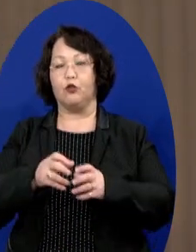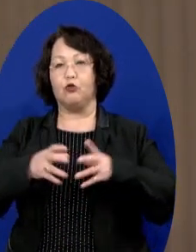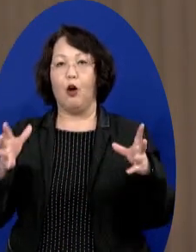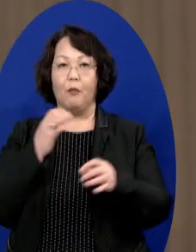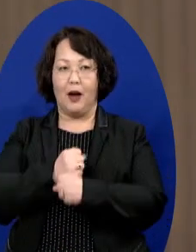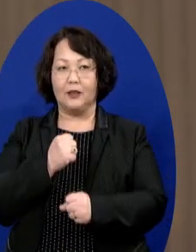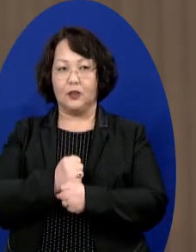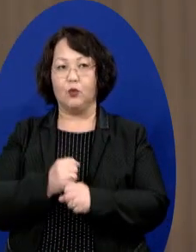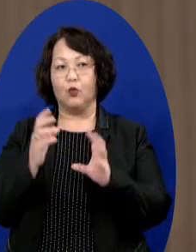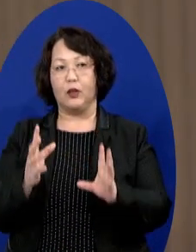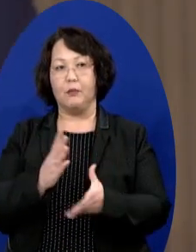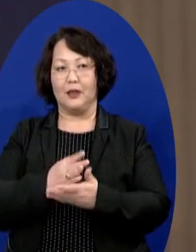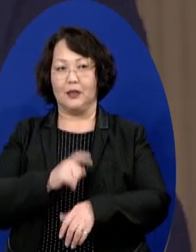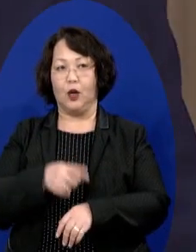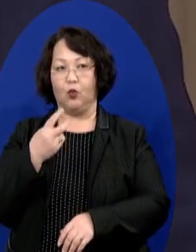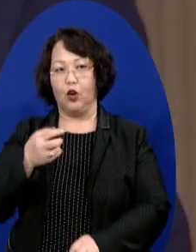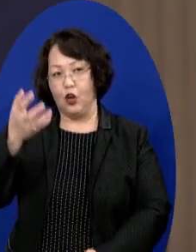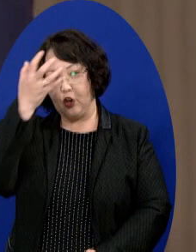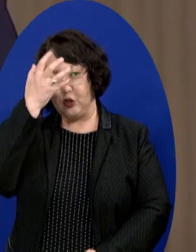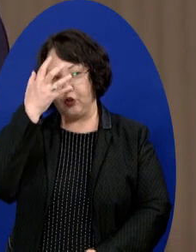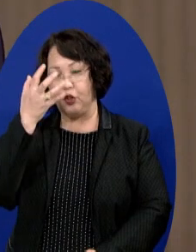цаг үед түнчлэн төр засгаас гарсан